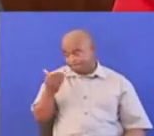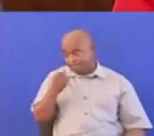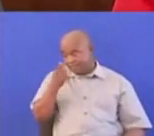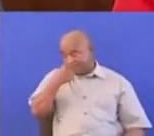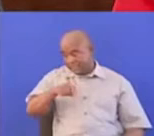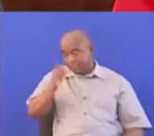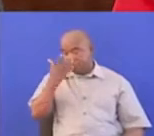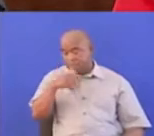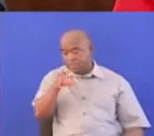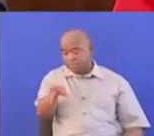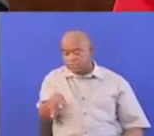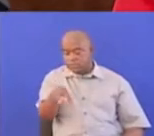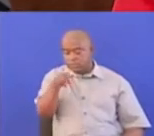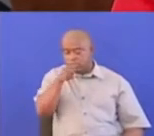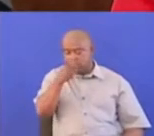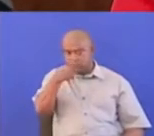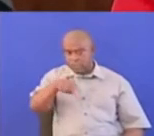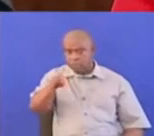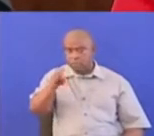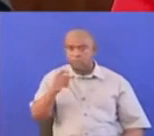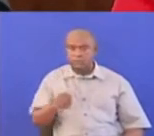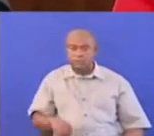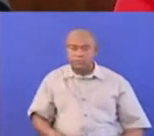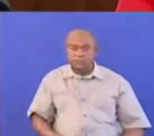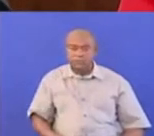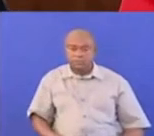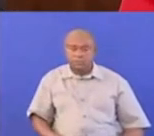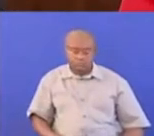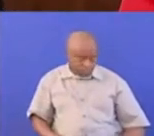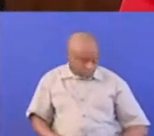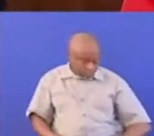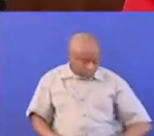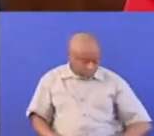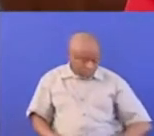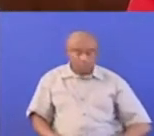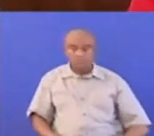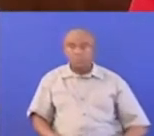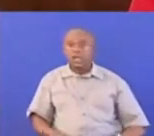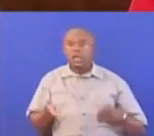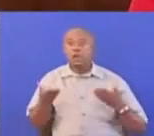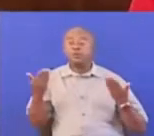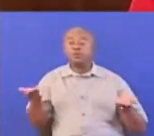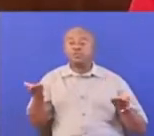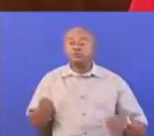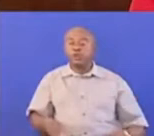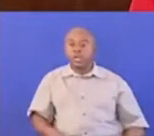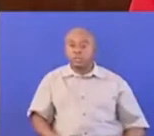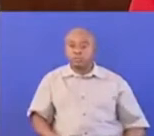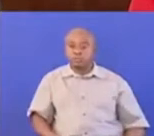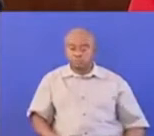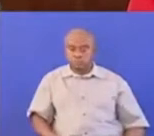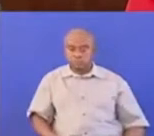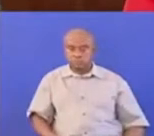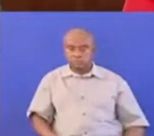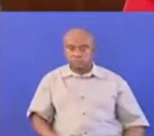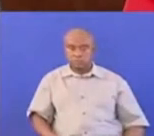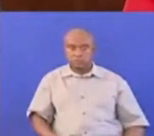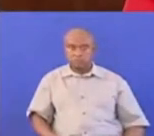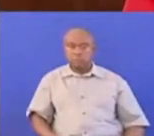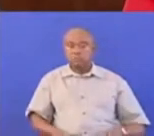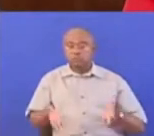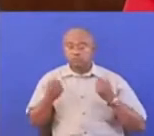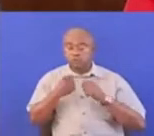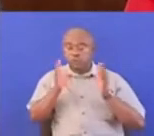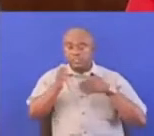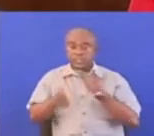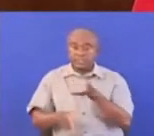kunywa maji, mambo yatakaa vizuri tu Mheshimiwa Spika. Na nichukua nafasi Mheshimiwa Spika sasa kurudi kwenye hoja iliyoko